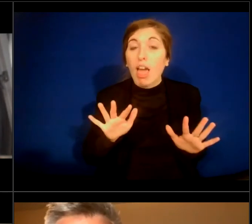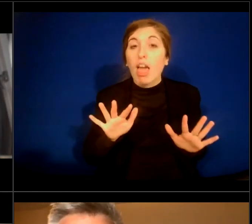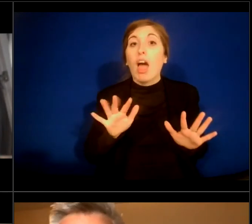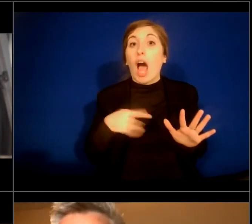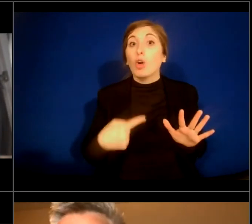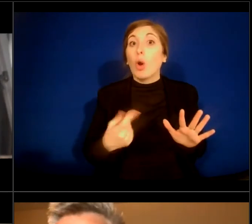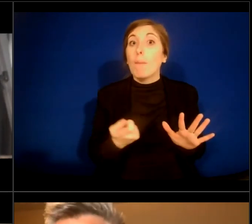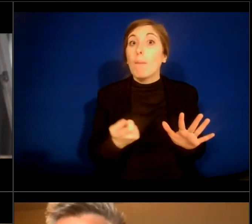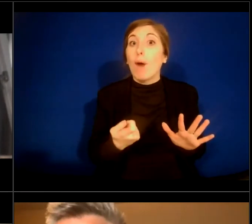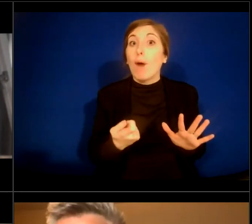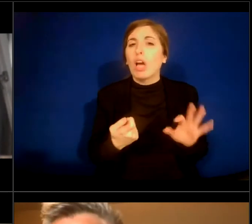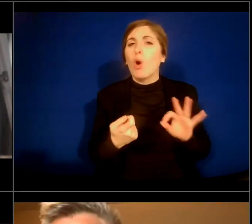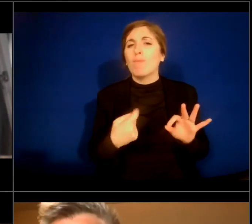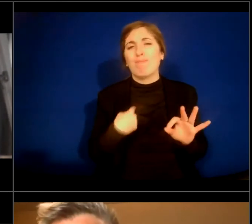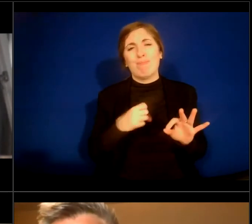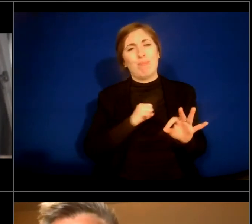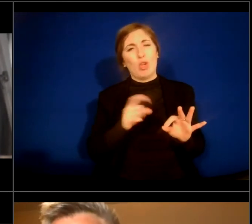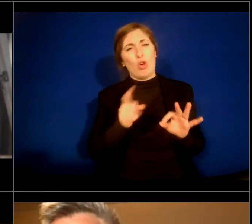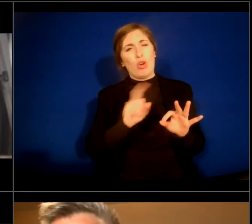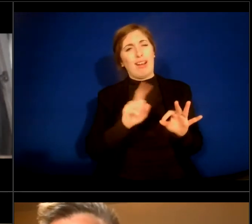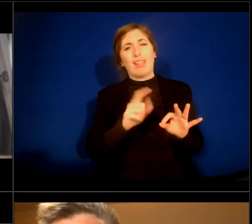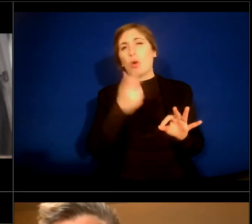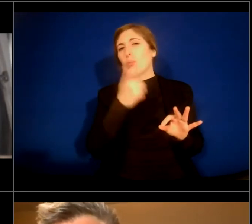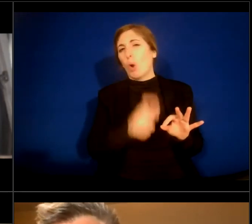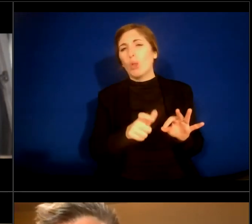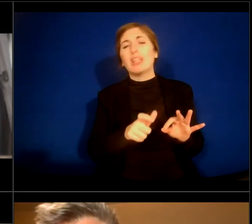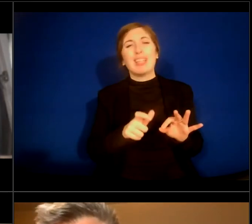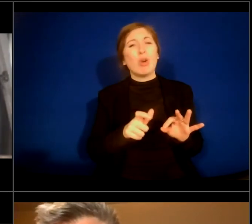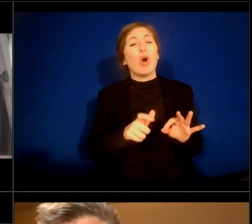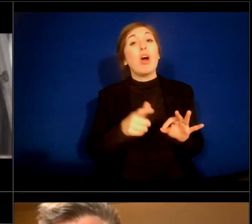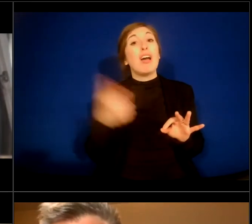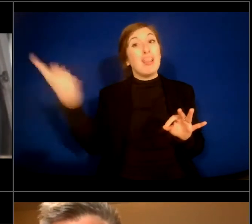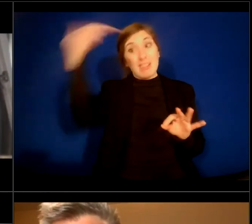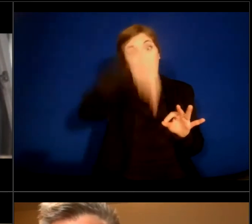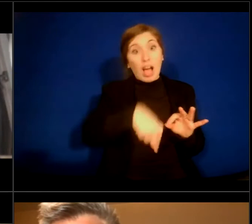È una migrazione molto ben orientata, sanno già dove andare,